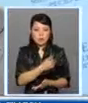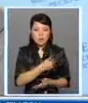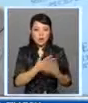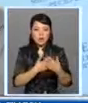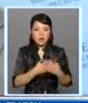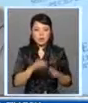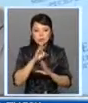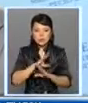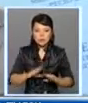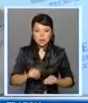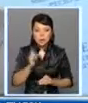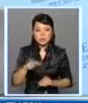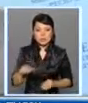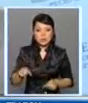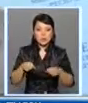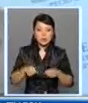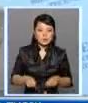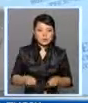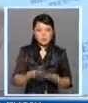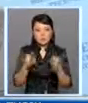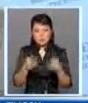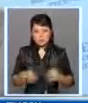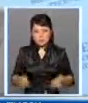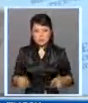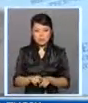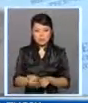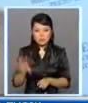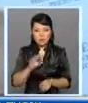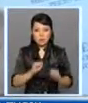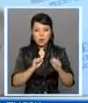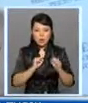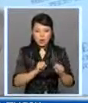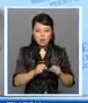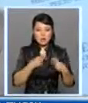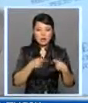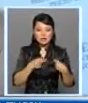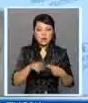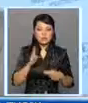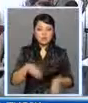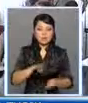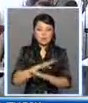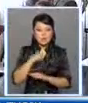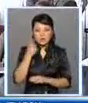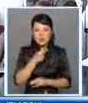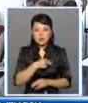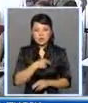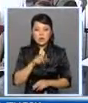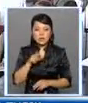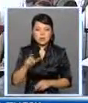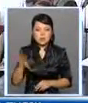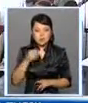тыныштығын, біздің азаматтардың құқықтары мен бостандықтарын қорғау мақсатында қызмет бабында қайтыс болған қызметкерлер,